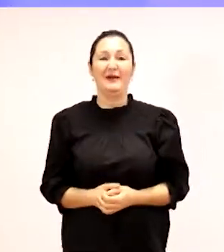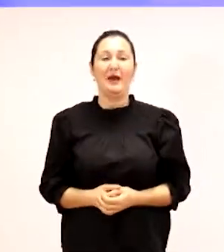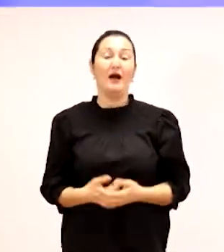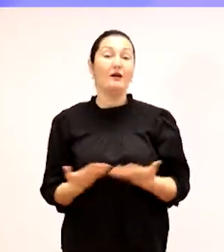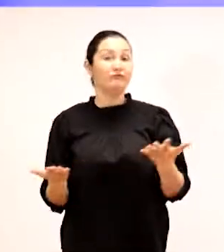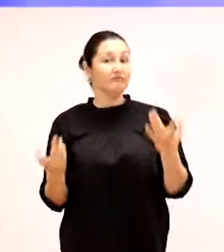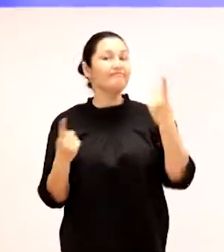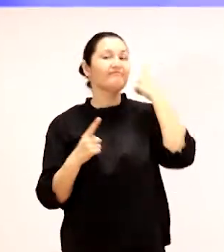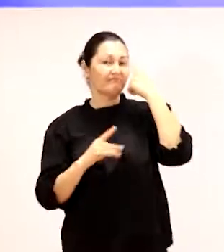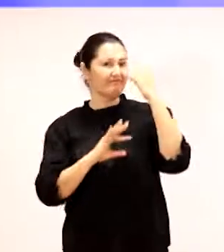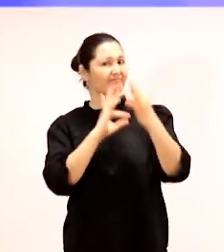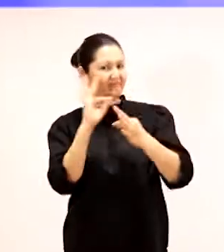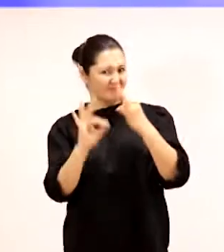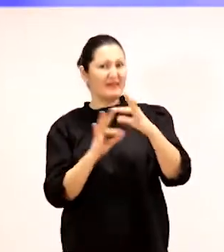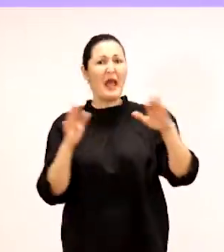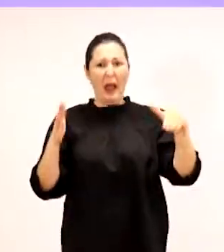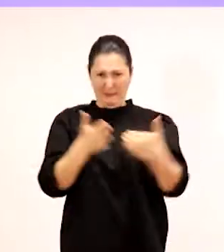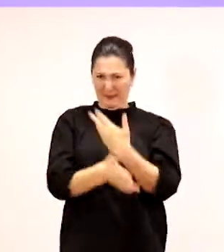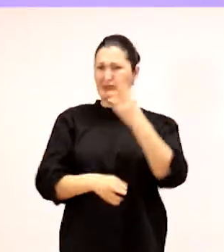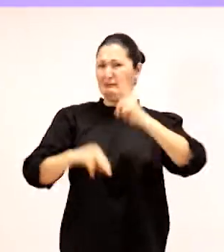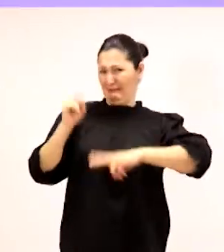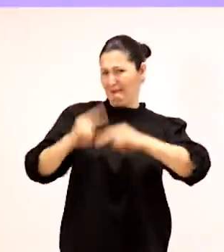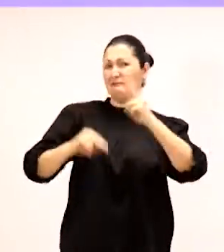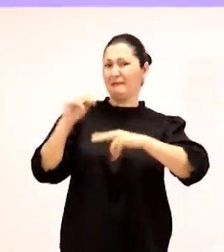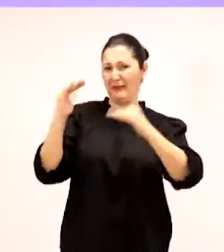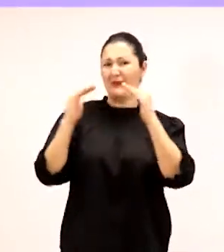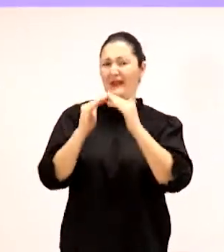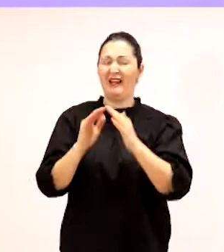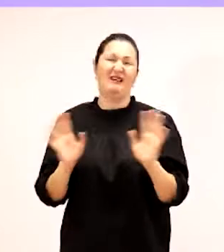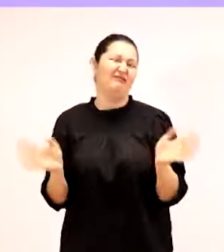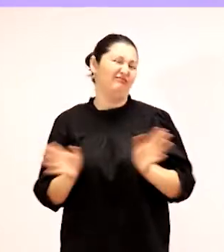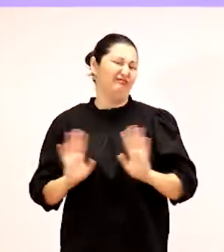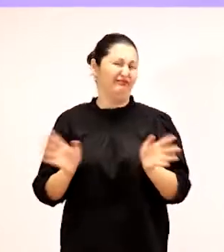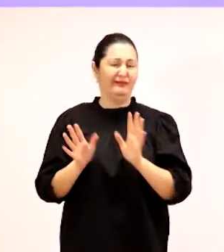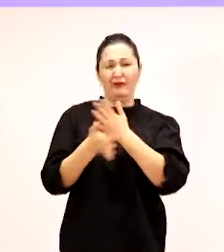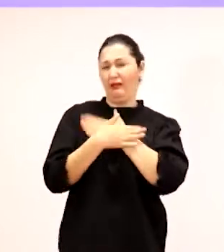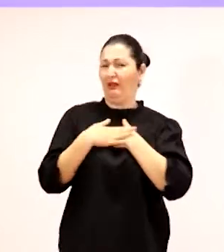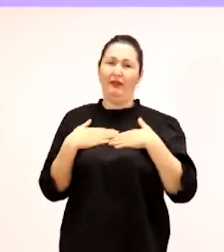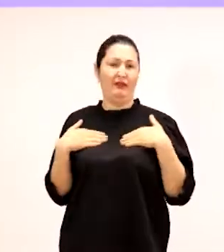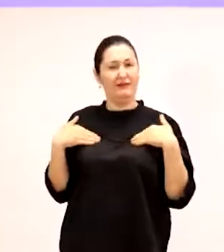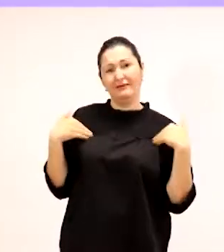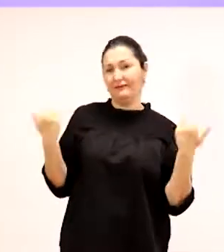Ну, опять строить дом? Ну да! Нет, не хочу!